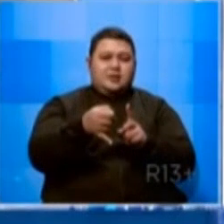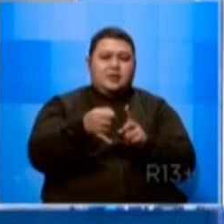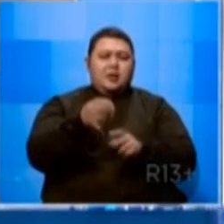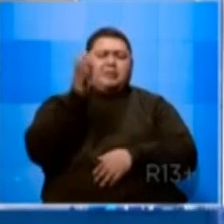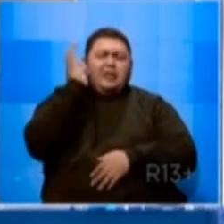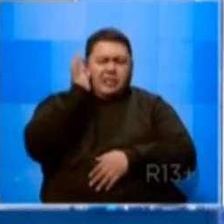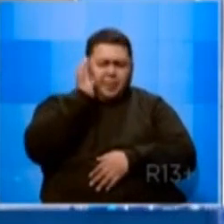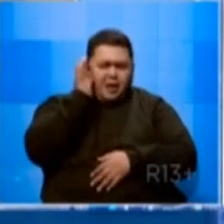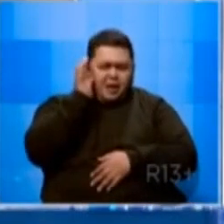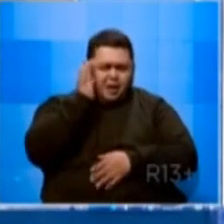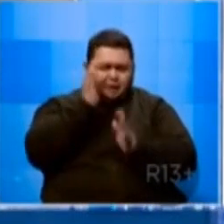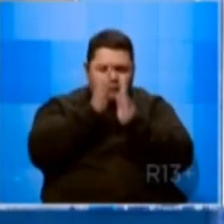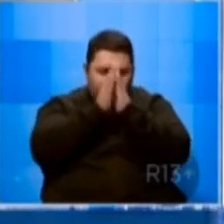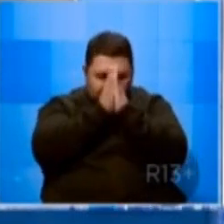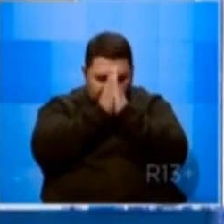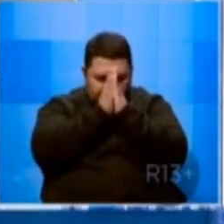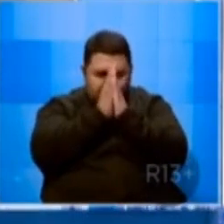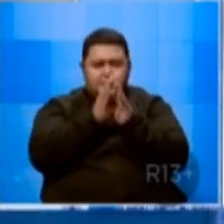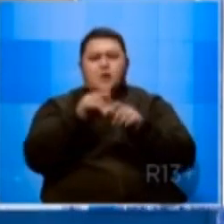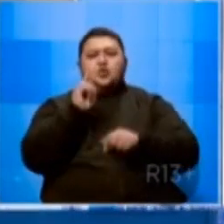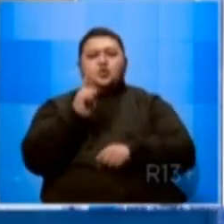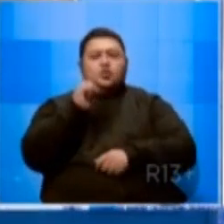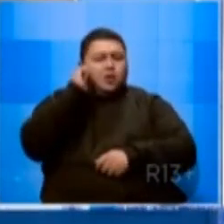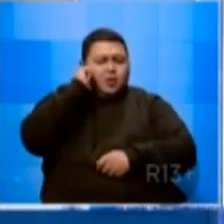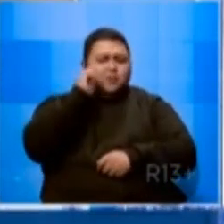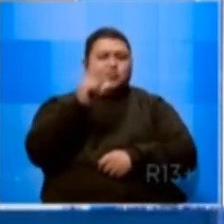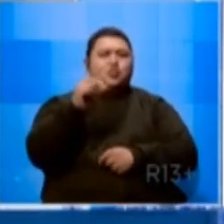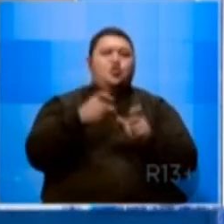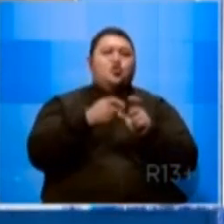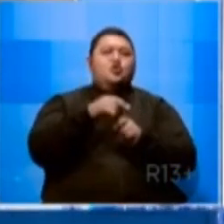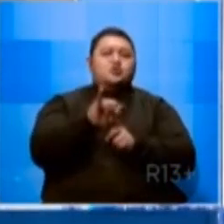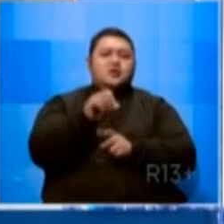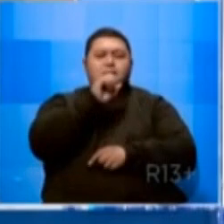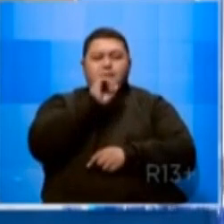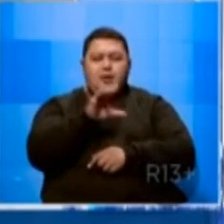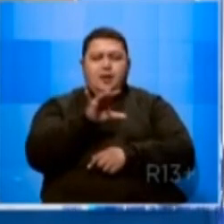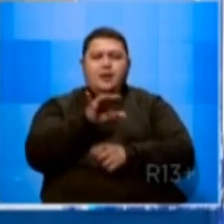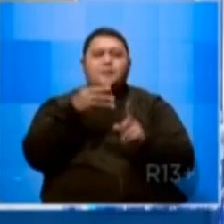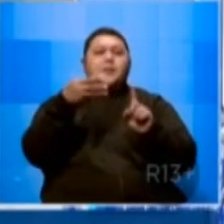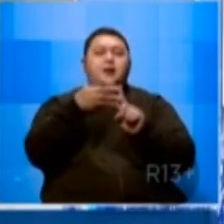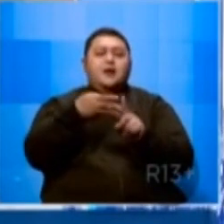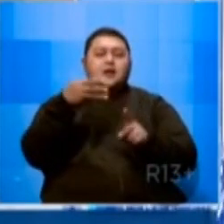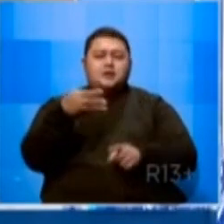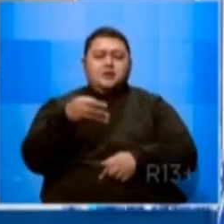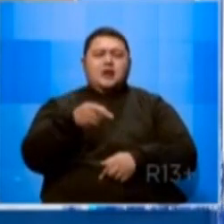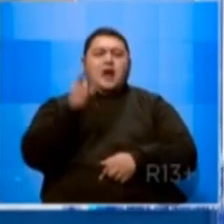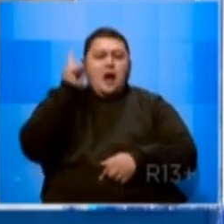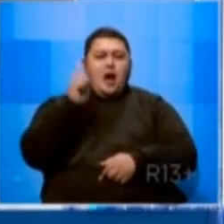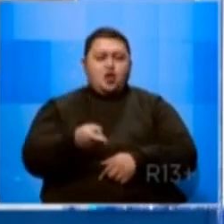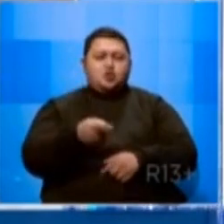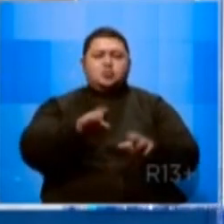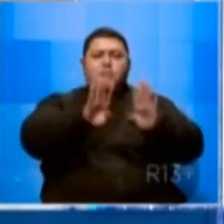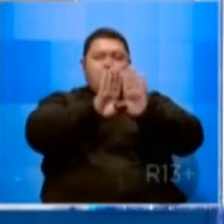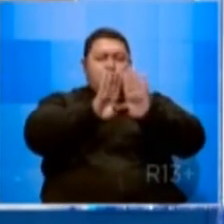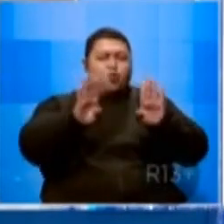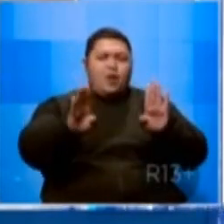minta maaf ketika itu juga Ibu rosting menyampaikan harus mengungkap